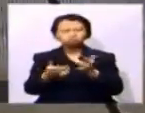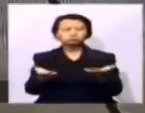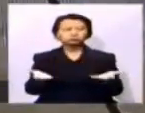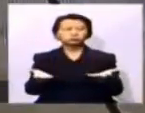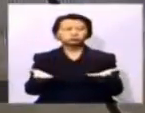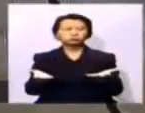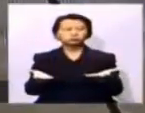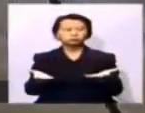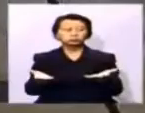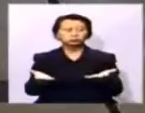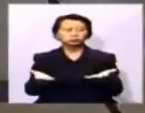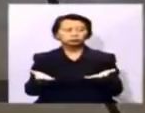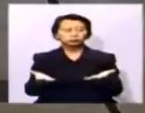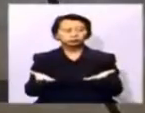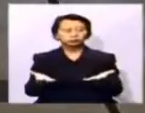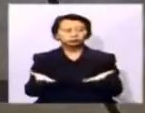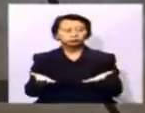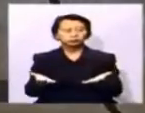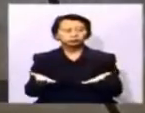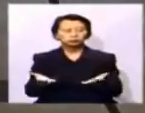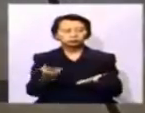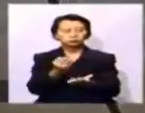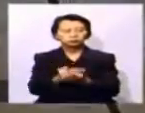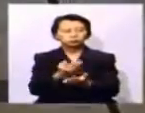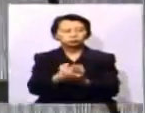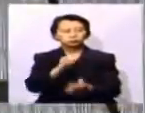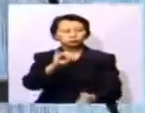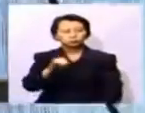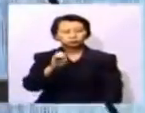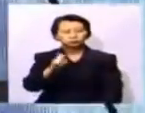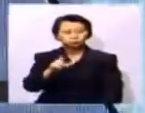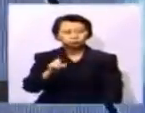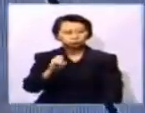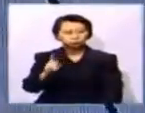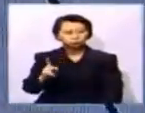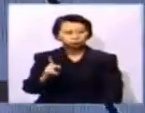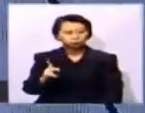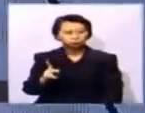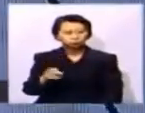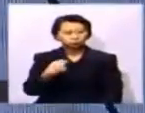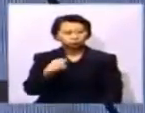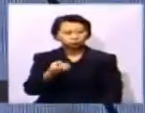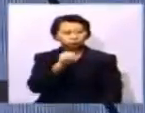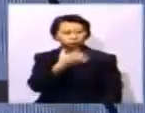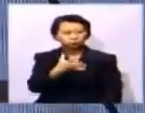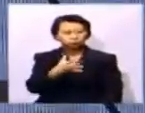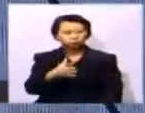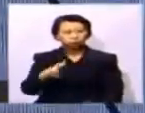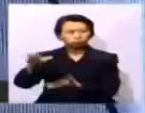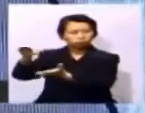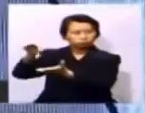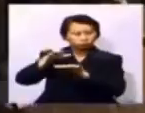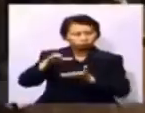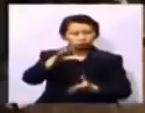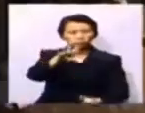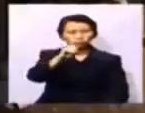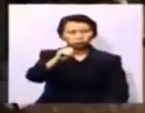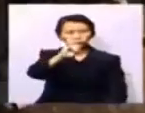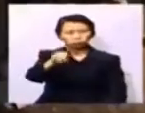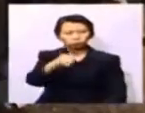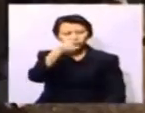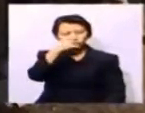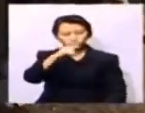ini. Monsa ada internet. Ayo kau saya ngomong 50 juta untuk